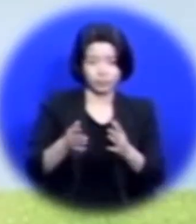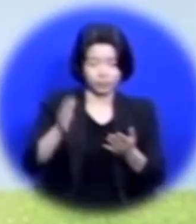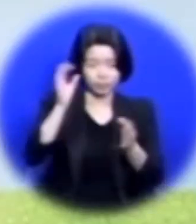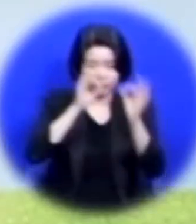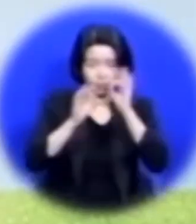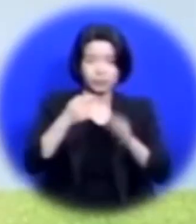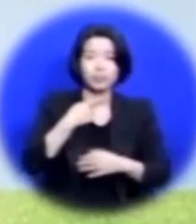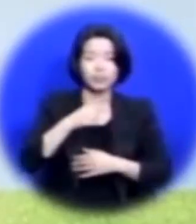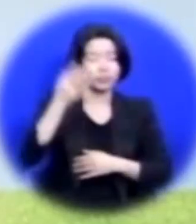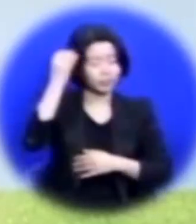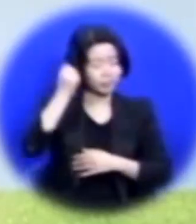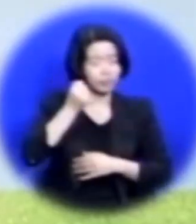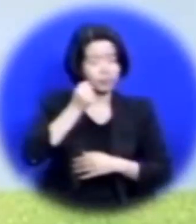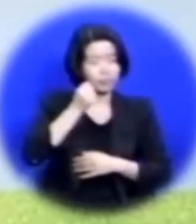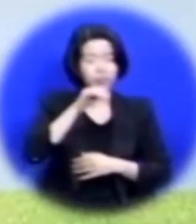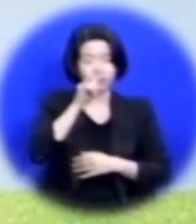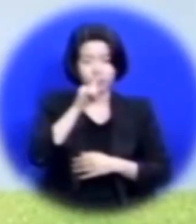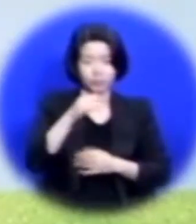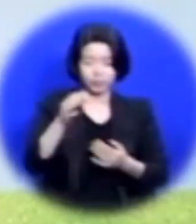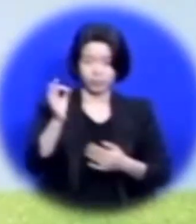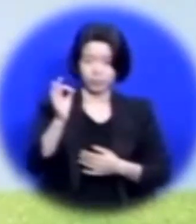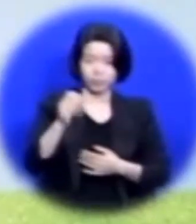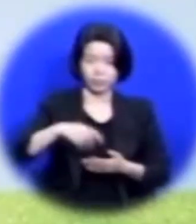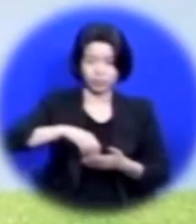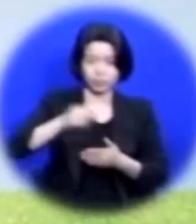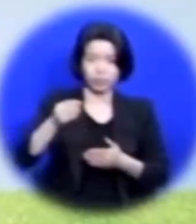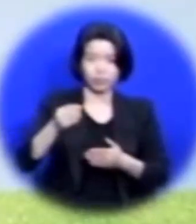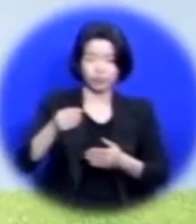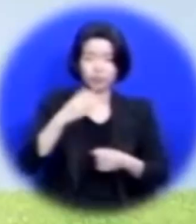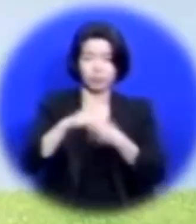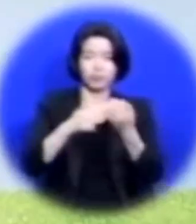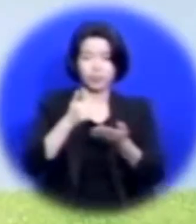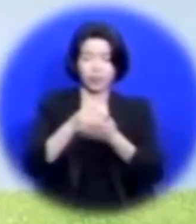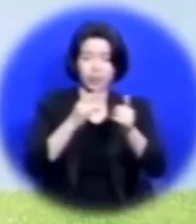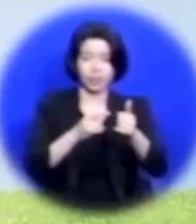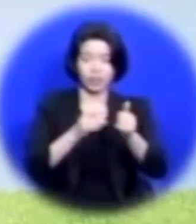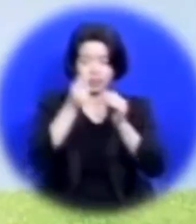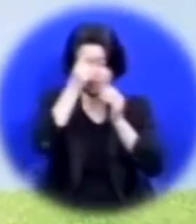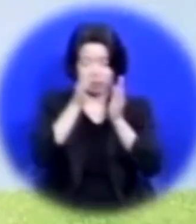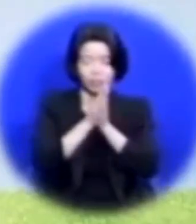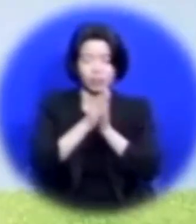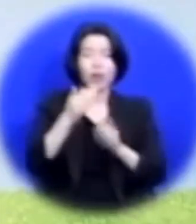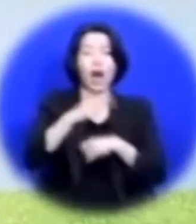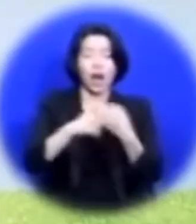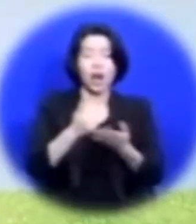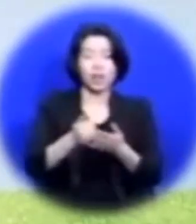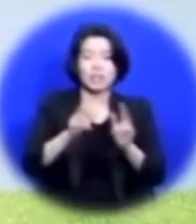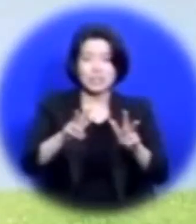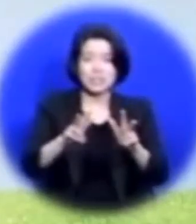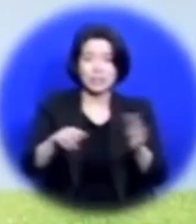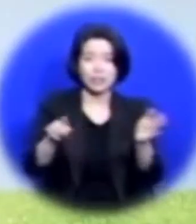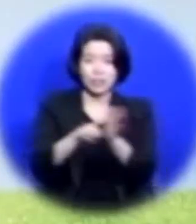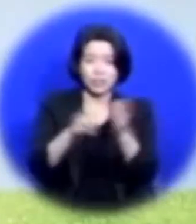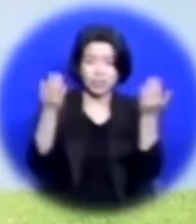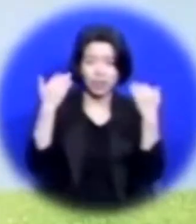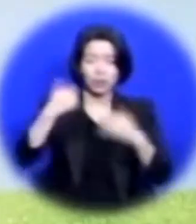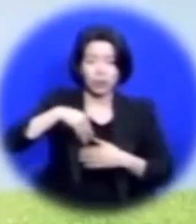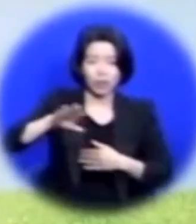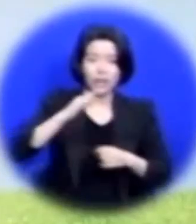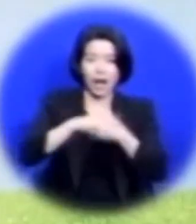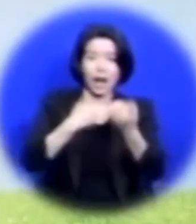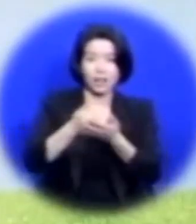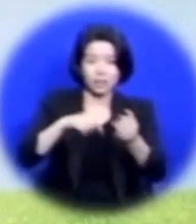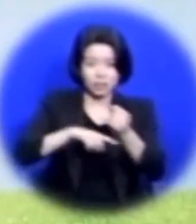그 기억이 나서 동전을 꺼내 써 그리고 하나님께 기도한 하나님 제가 정말 지금 신학교를 가는게 하나님의